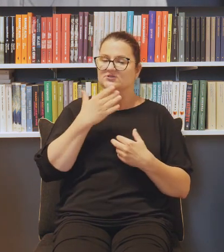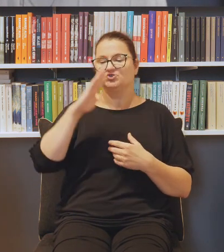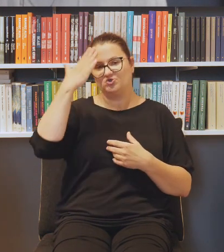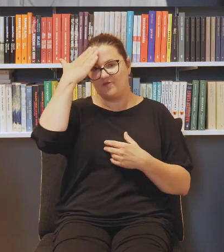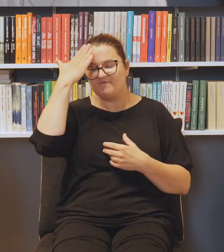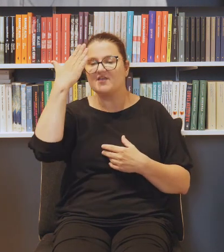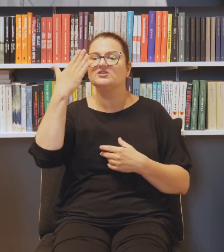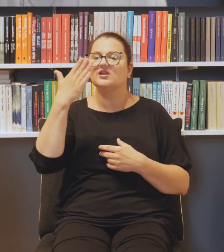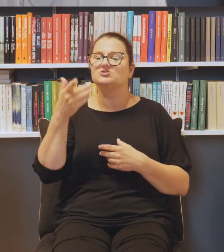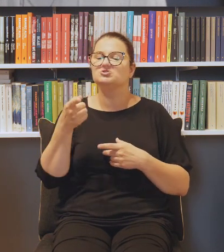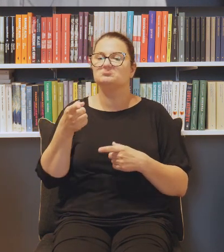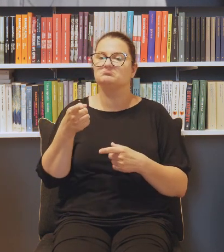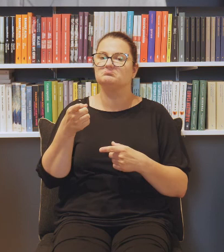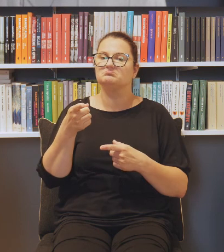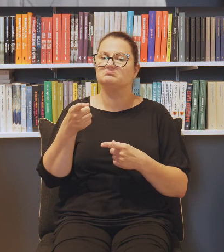jest